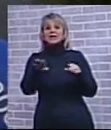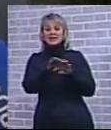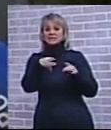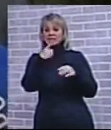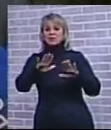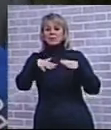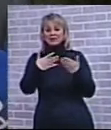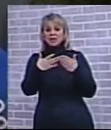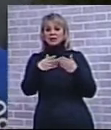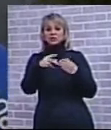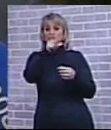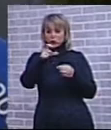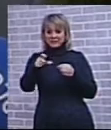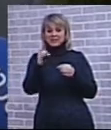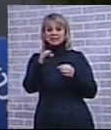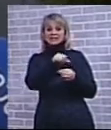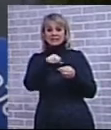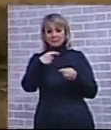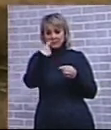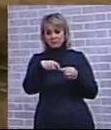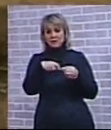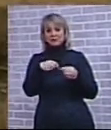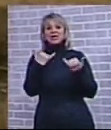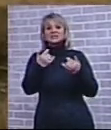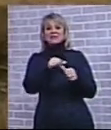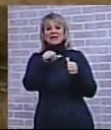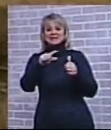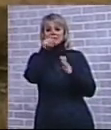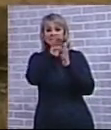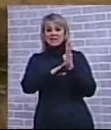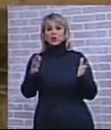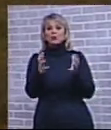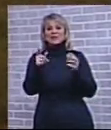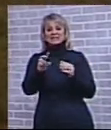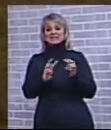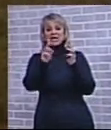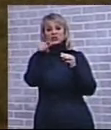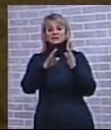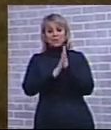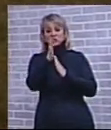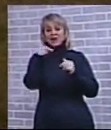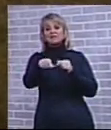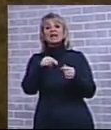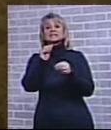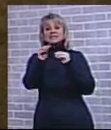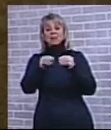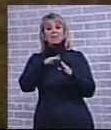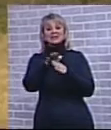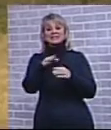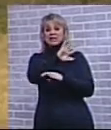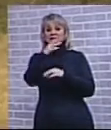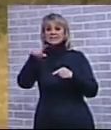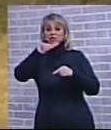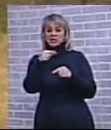сказать, предлагать и людям, и сами себе. Теперь основная задача – уберечь саженцы от пожаров, ведь для создания полноценного